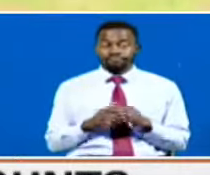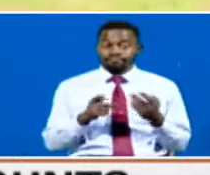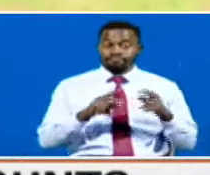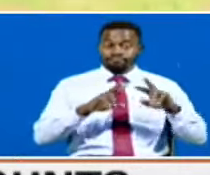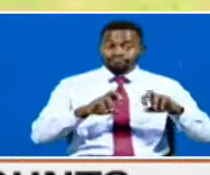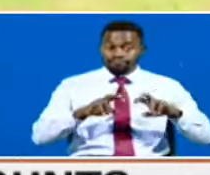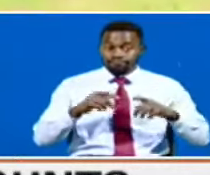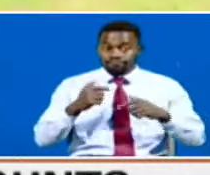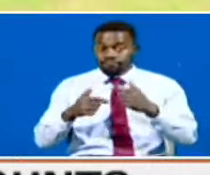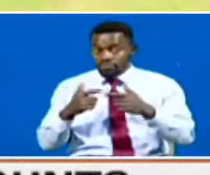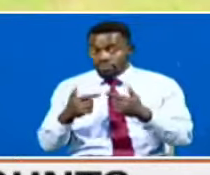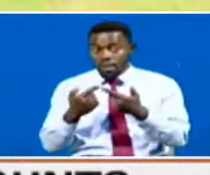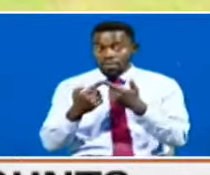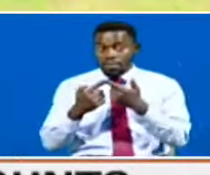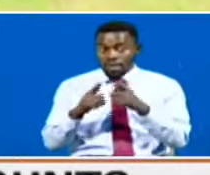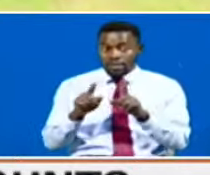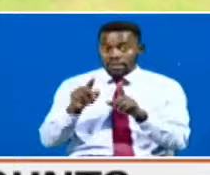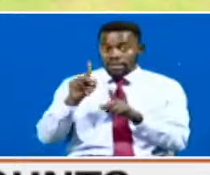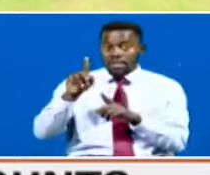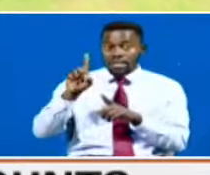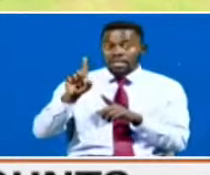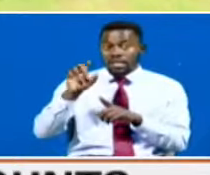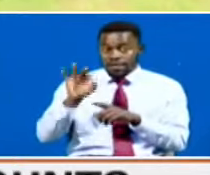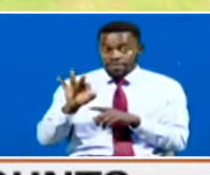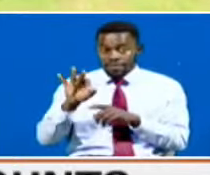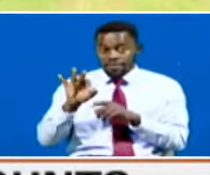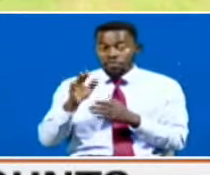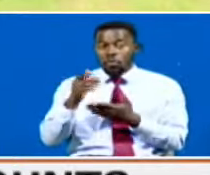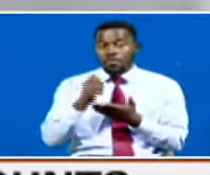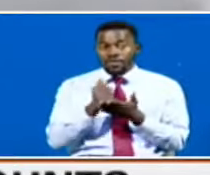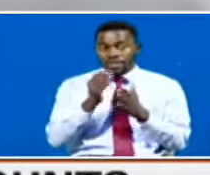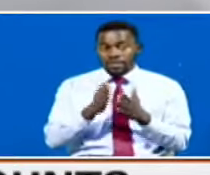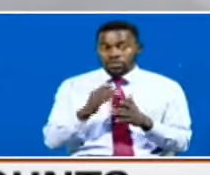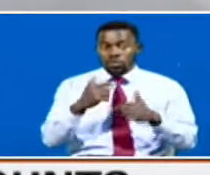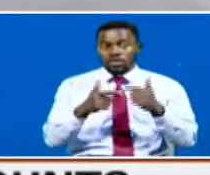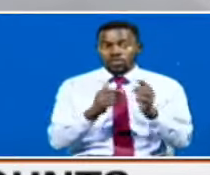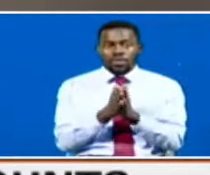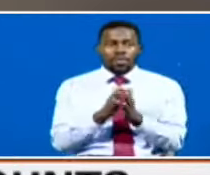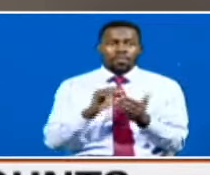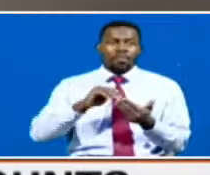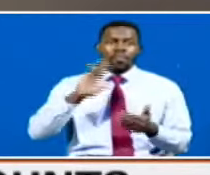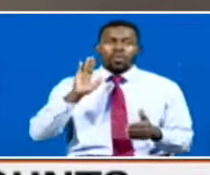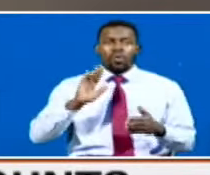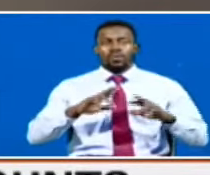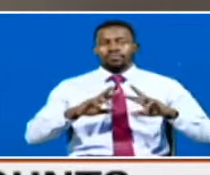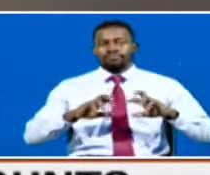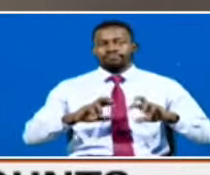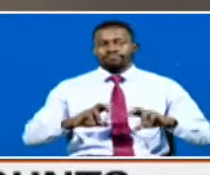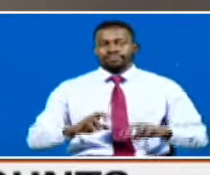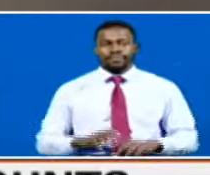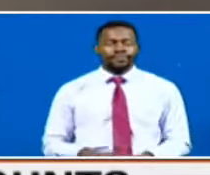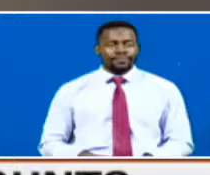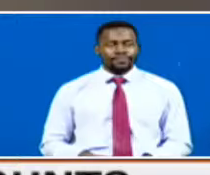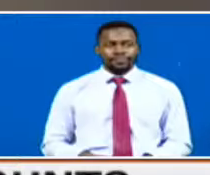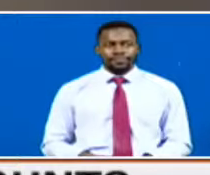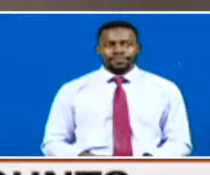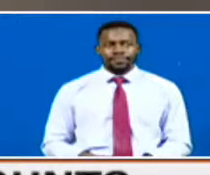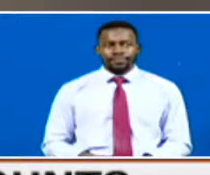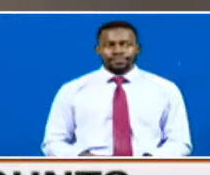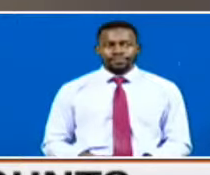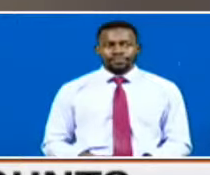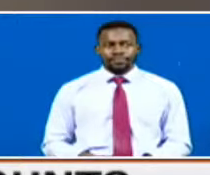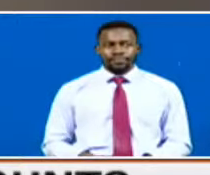investigations, even as officers drawn from the KDF have launched investigations into this matter. Elvis Kosgei, KT News, Kerio